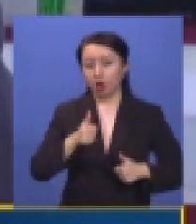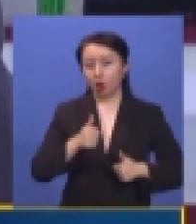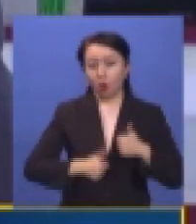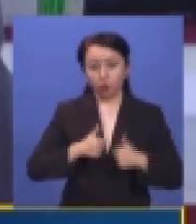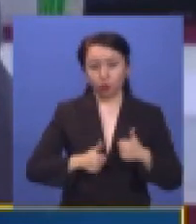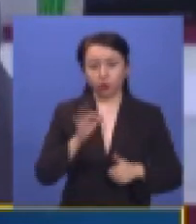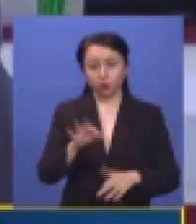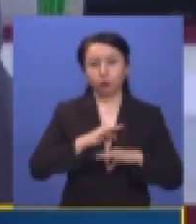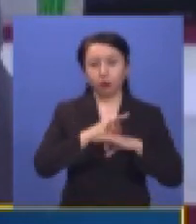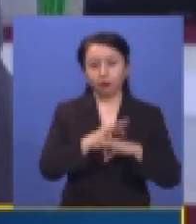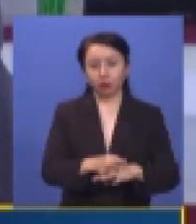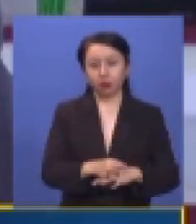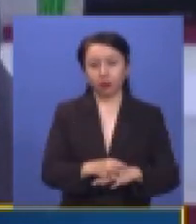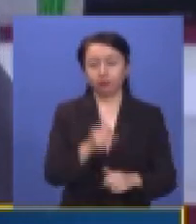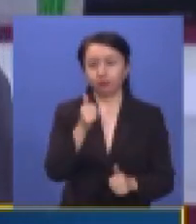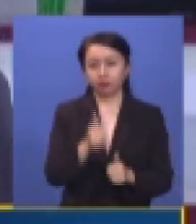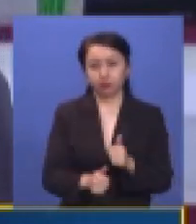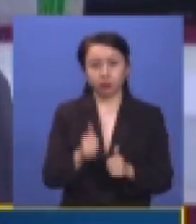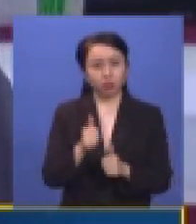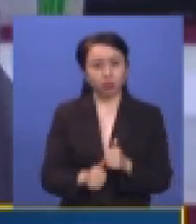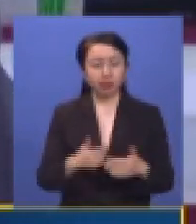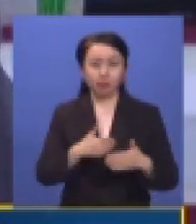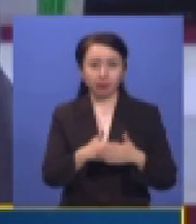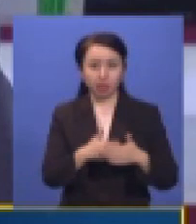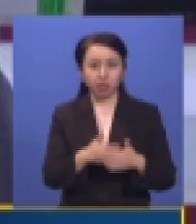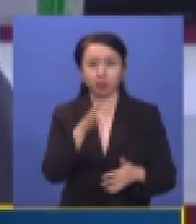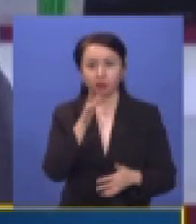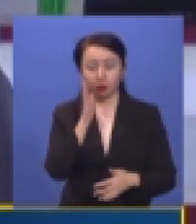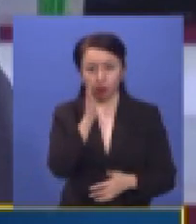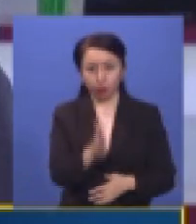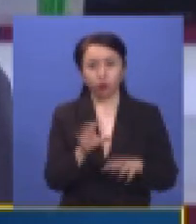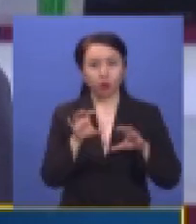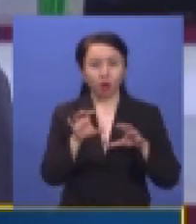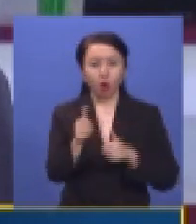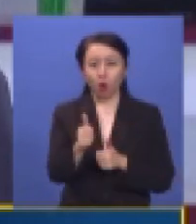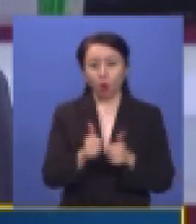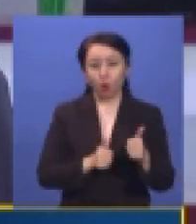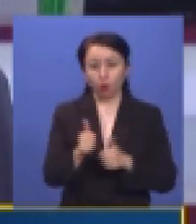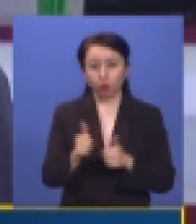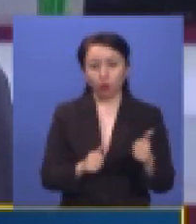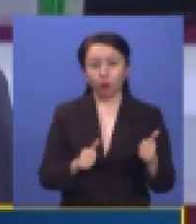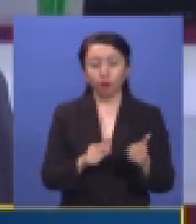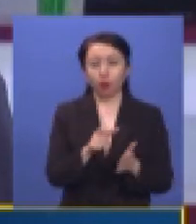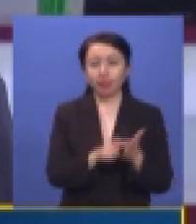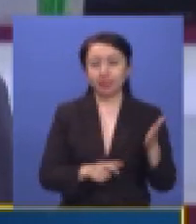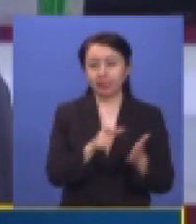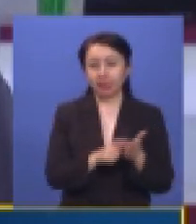будут проходить неоднократно. В ближайшее время состоится конкурс по стихотворением